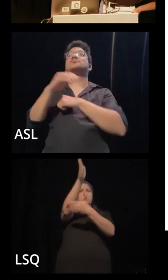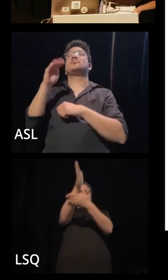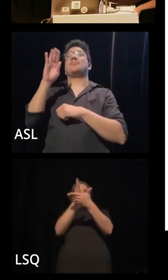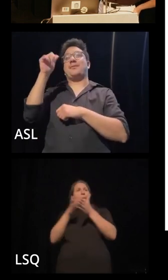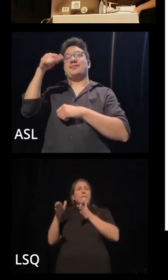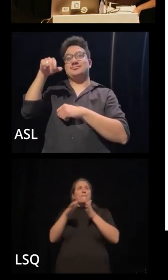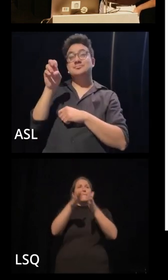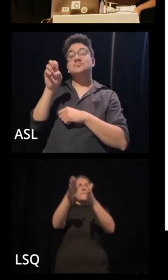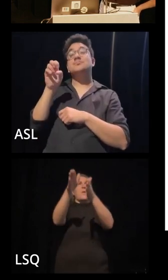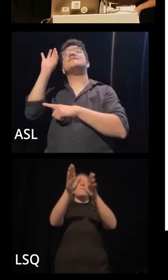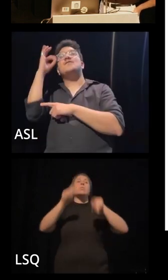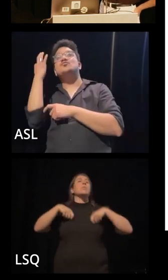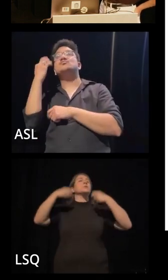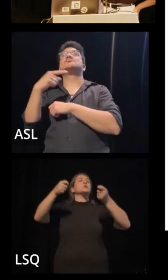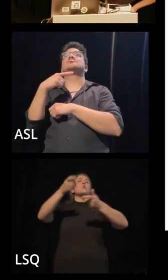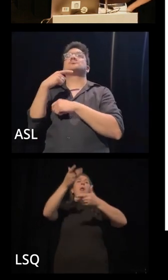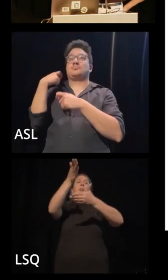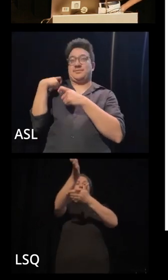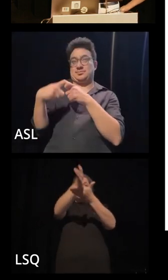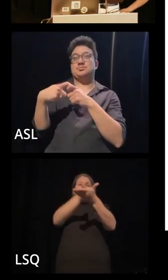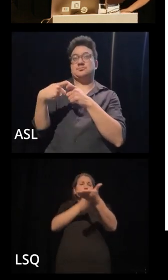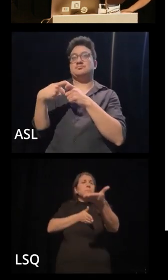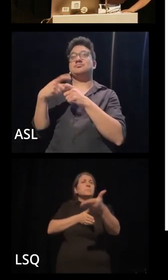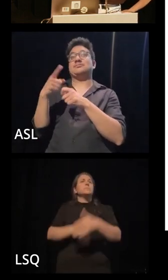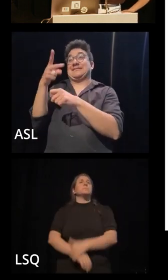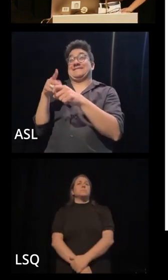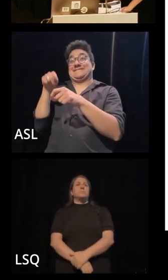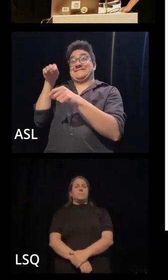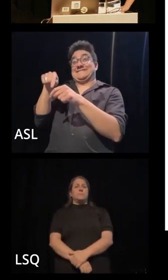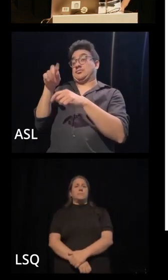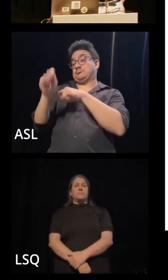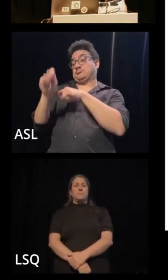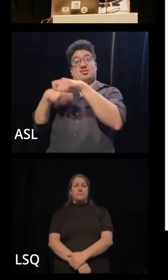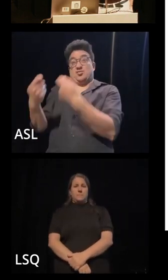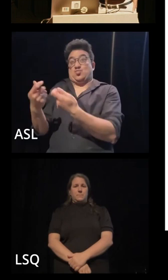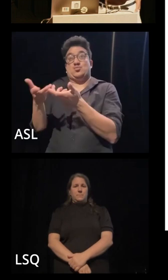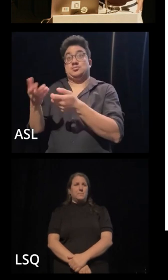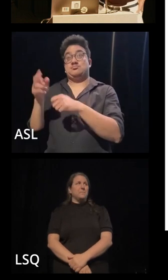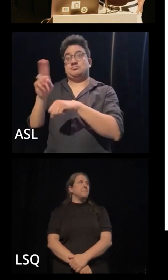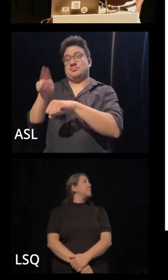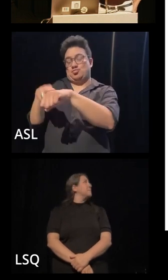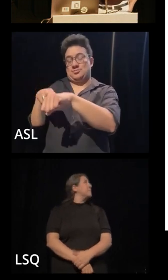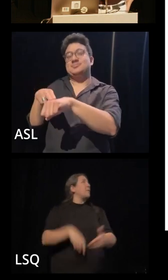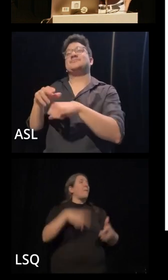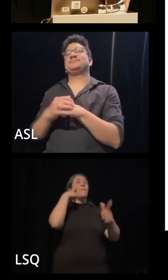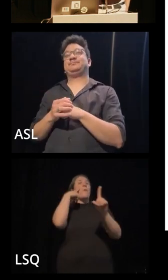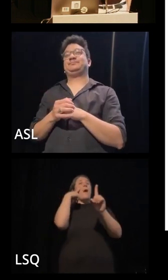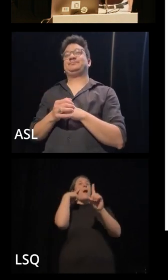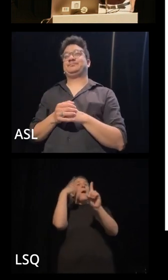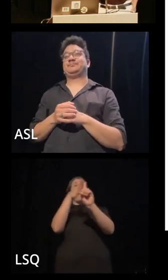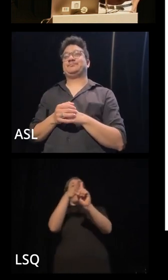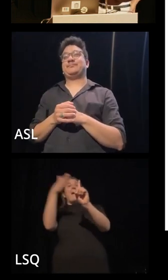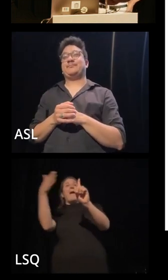droite, c'est l'Espagne, et votre gauche, c'est la France.